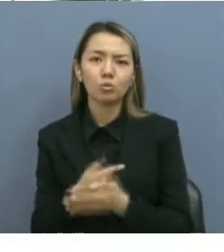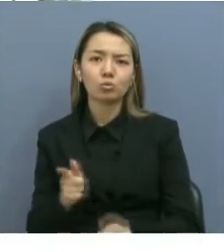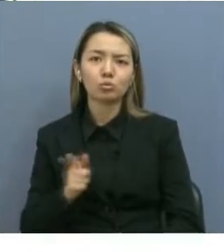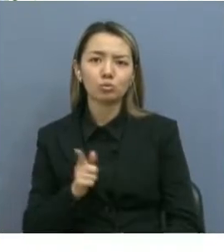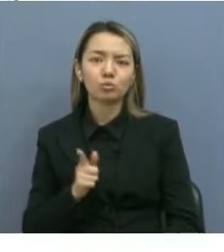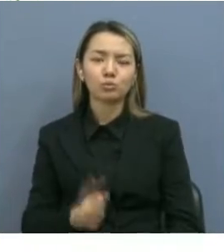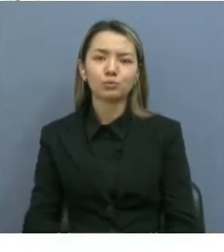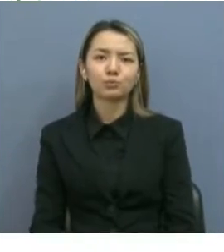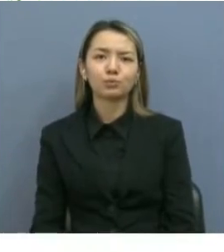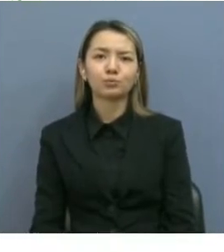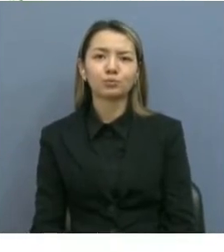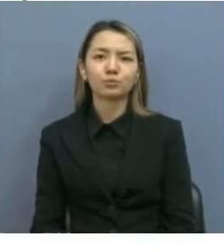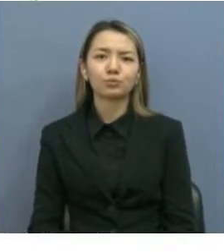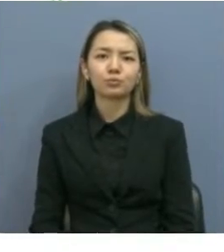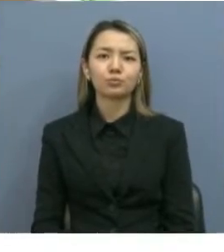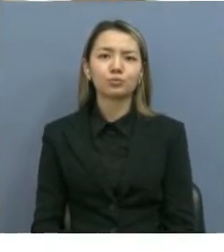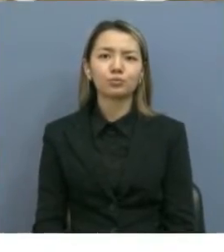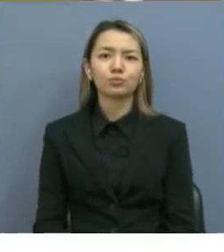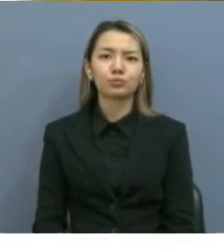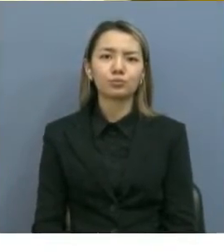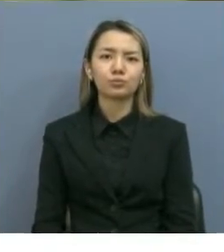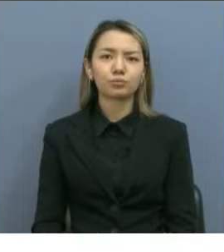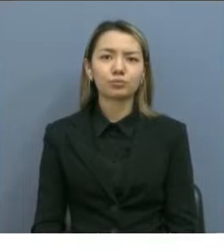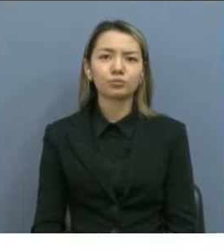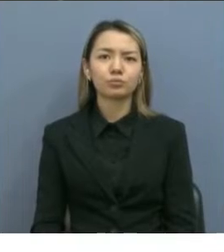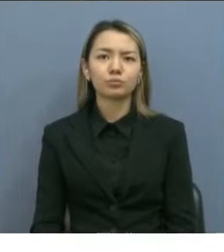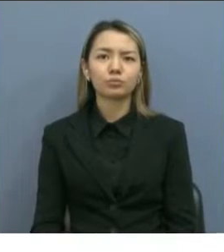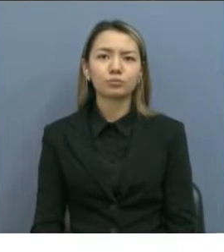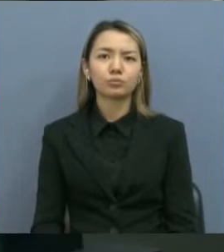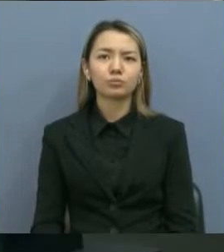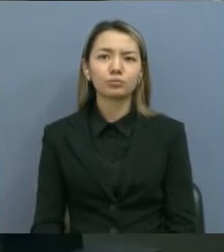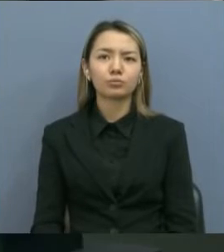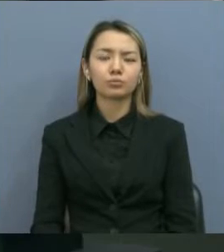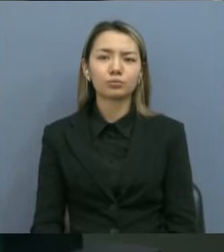күтуде. Мақпал Айбабина, Оксана Матасова, Бауыржан Смағұл, Көкше ақпарат.